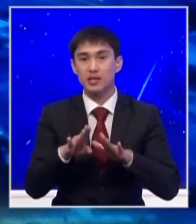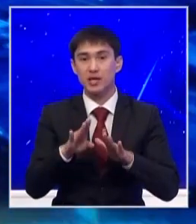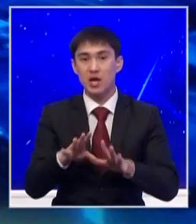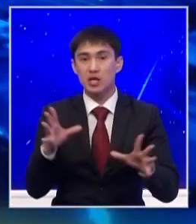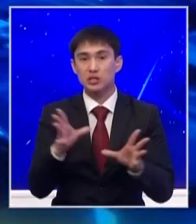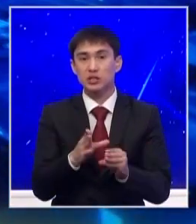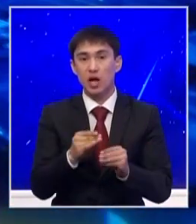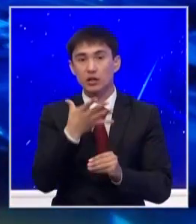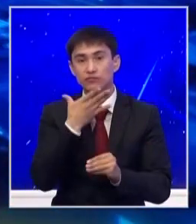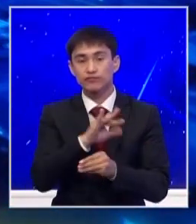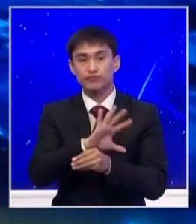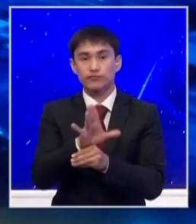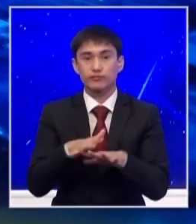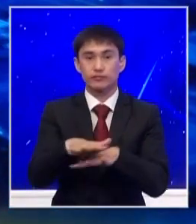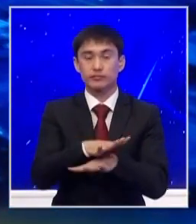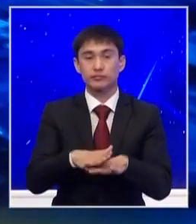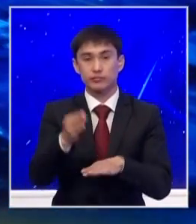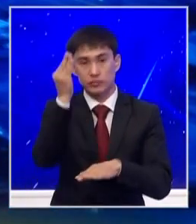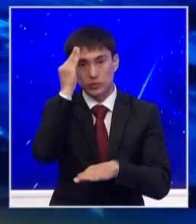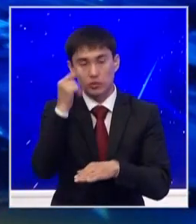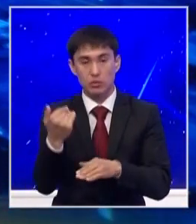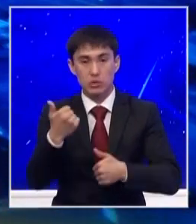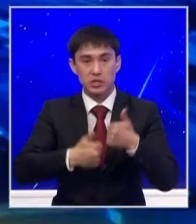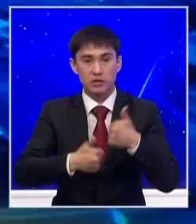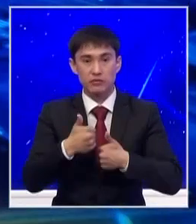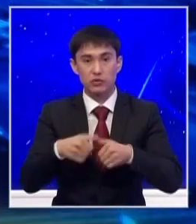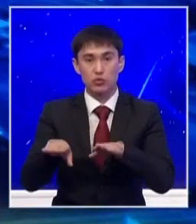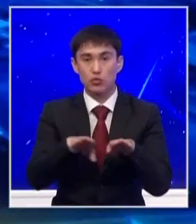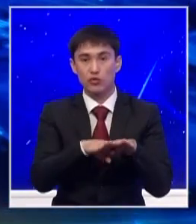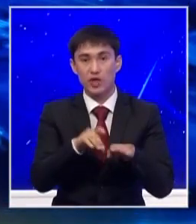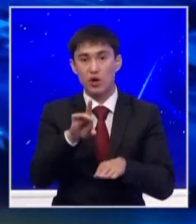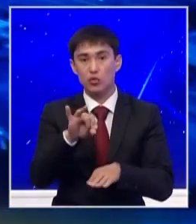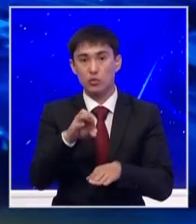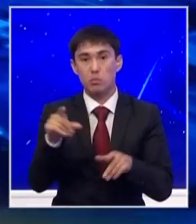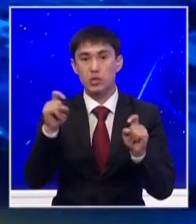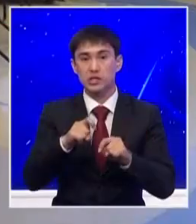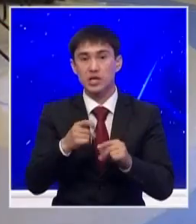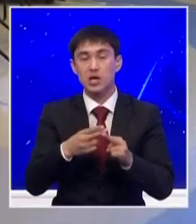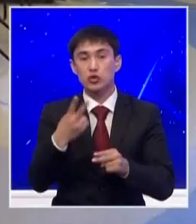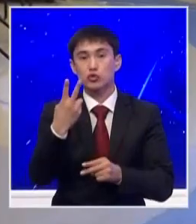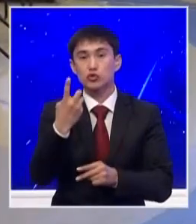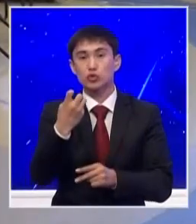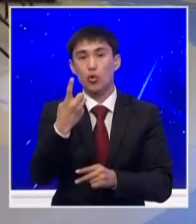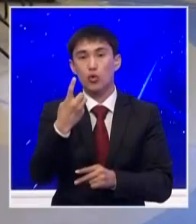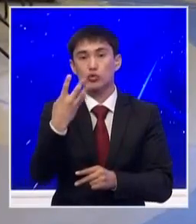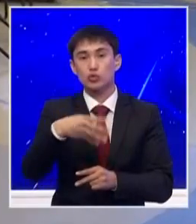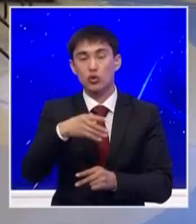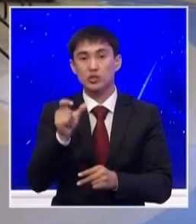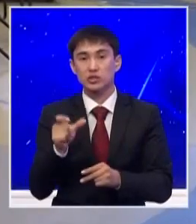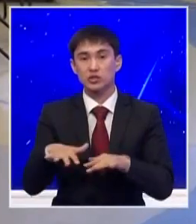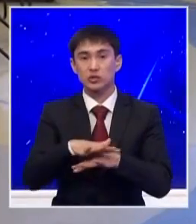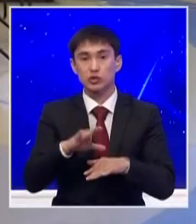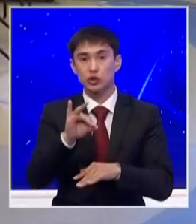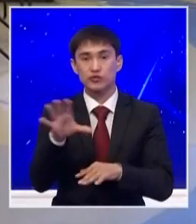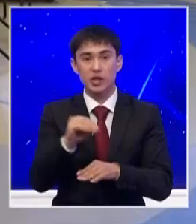– скрасить досуг собравшихся интеллектуалов. Посоревноваться в уровне эрудированности пришли около 140 жителей области ЖТСУ.